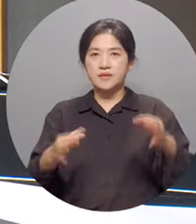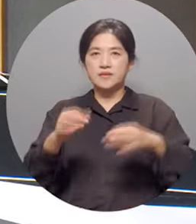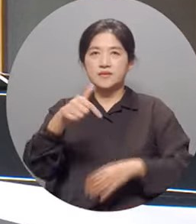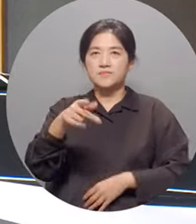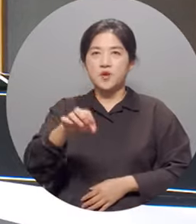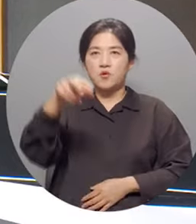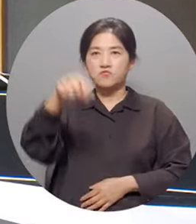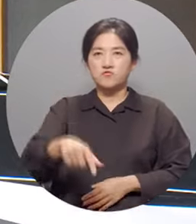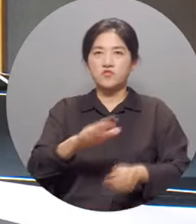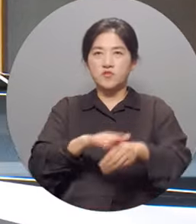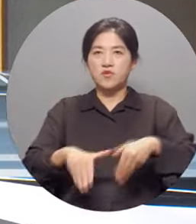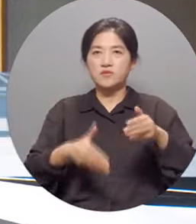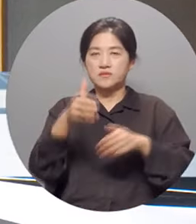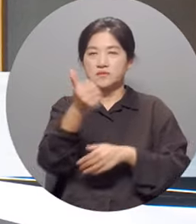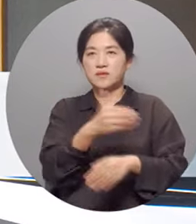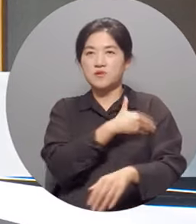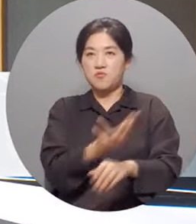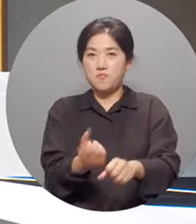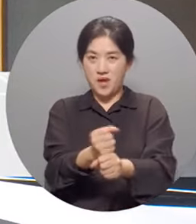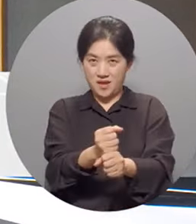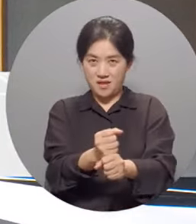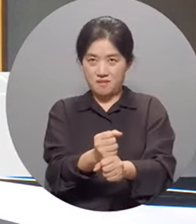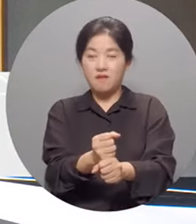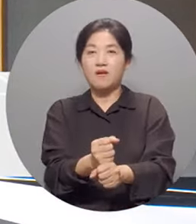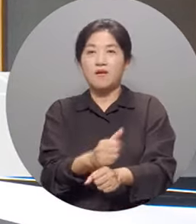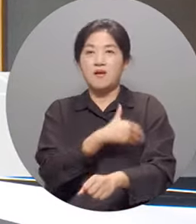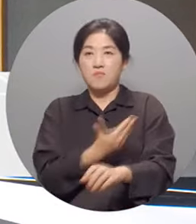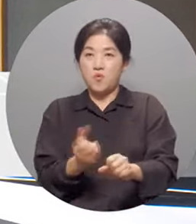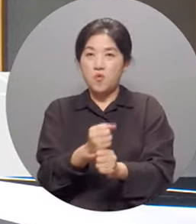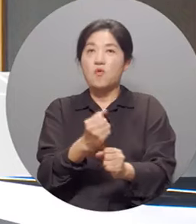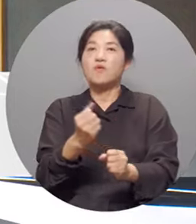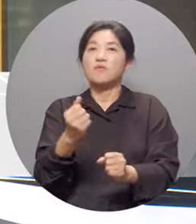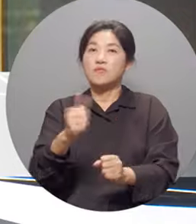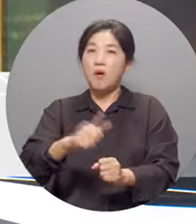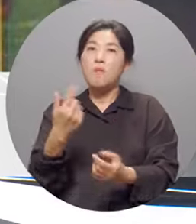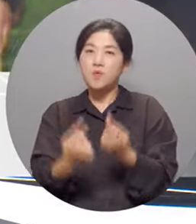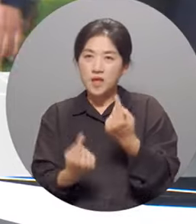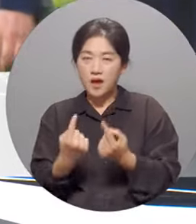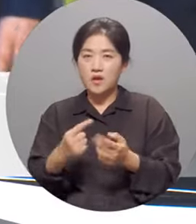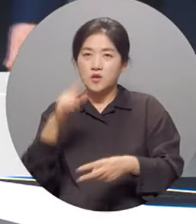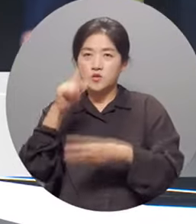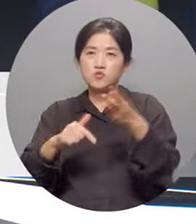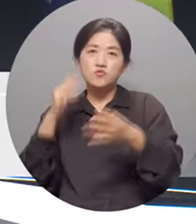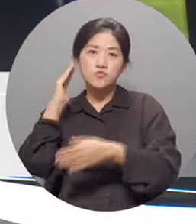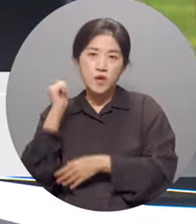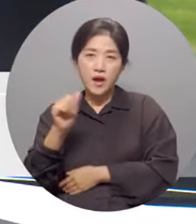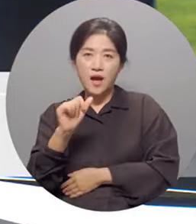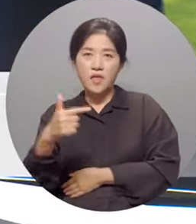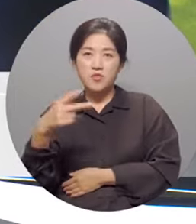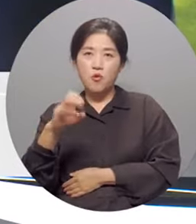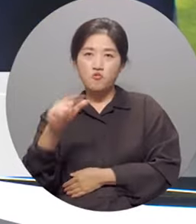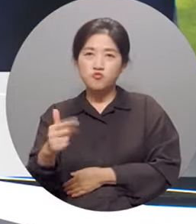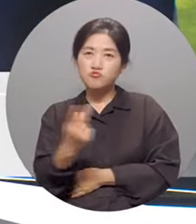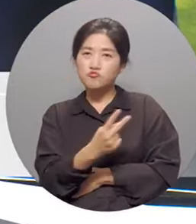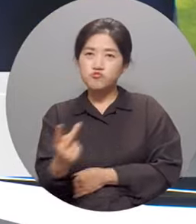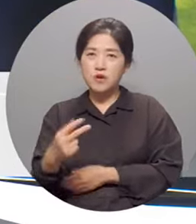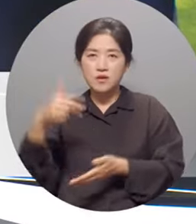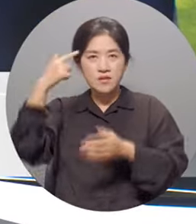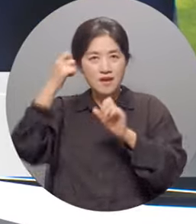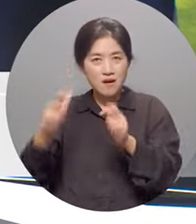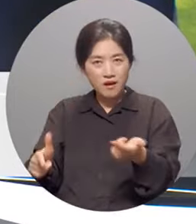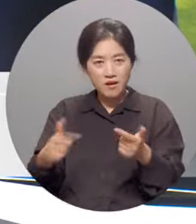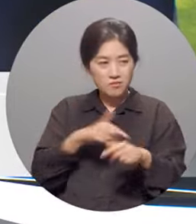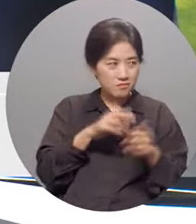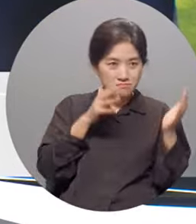김경수 전 경남지사의 복권을 두고선 어찌 보면 복권 여부보다 윤석열 대통령과 한동훈 국민의힘 대표의 입장차가